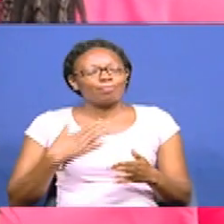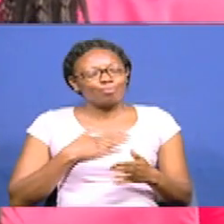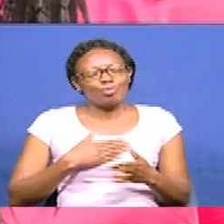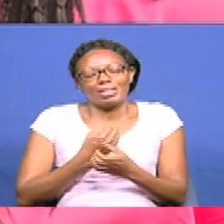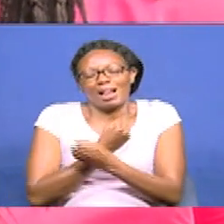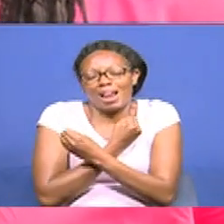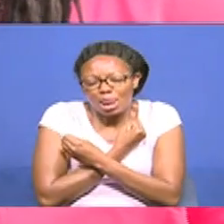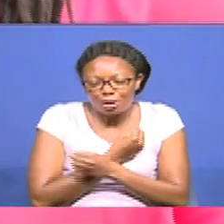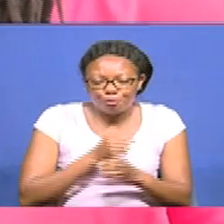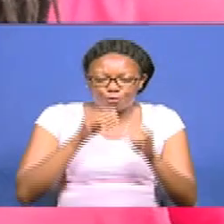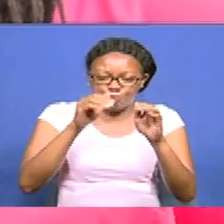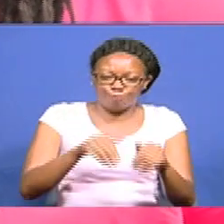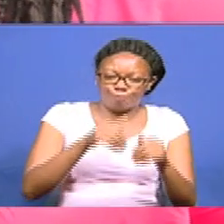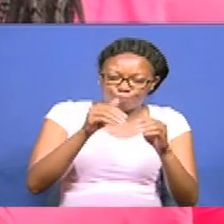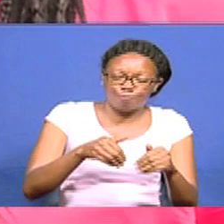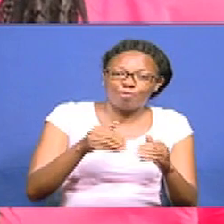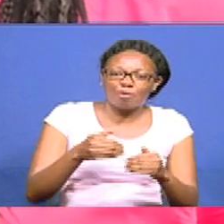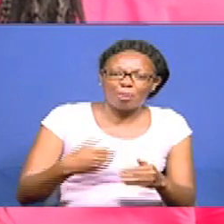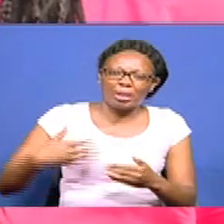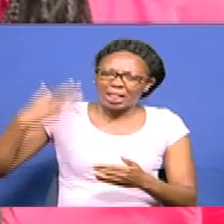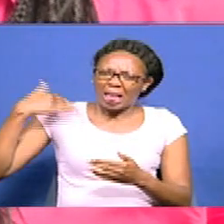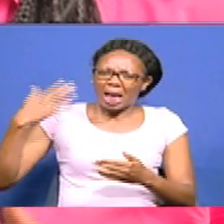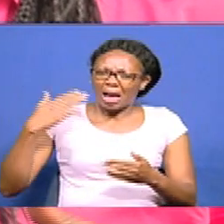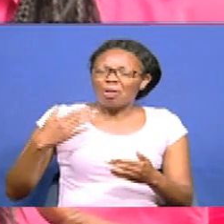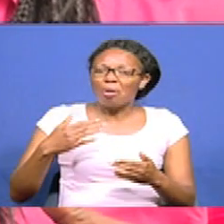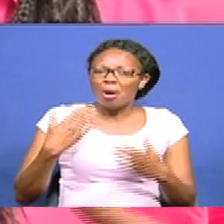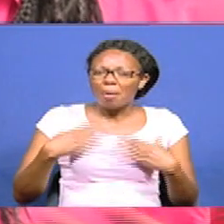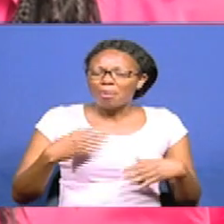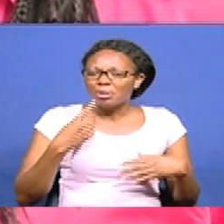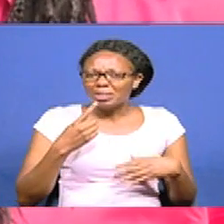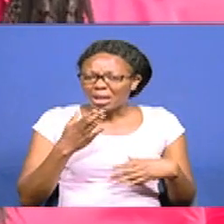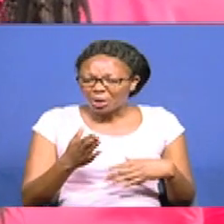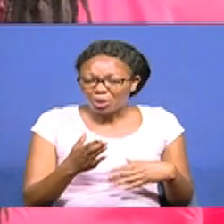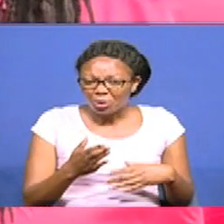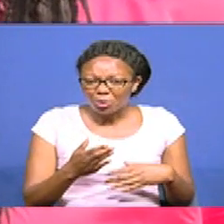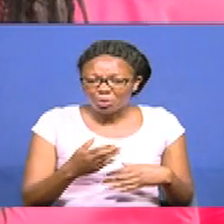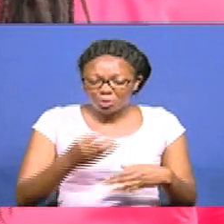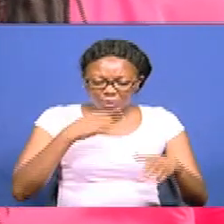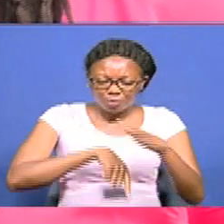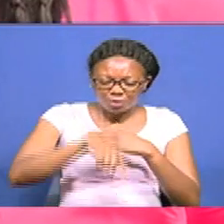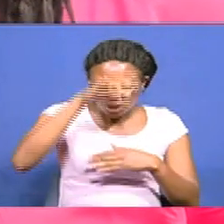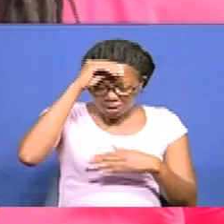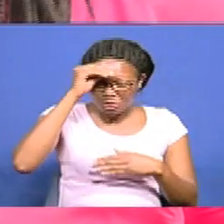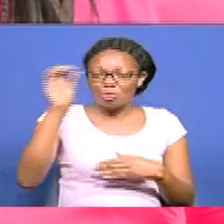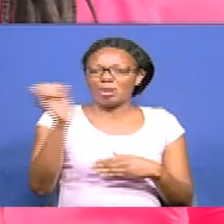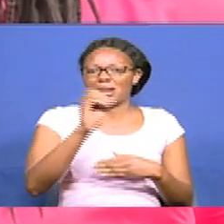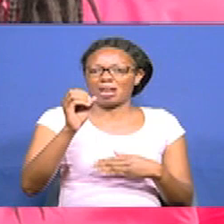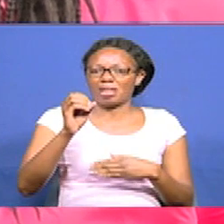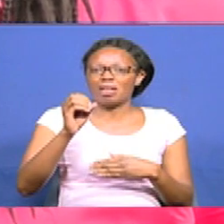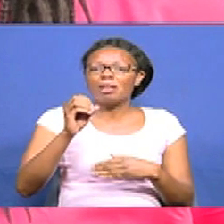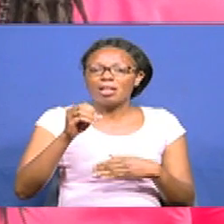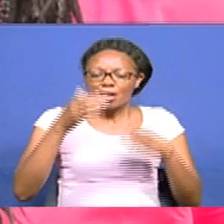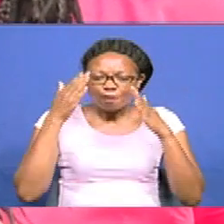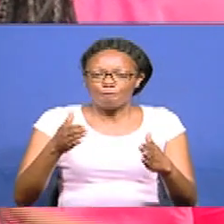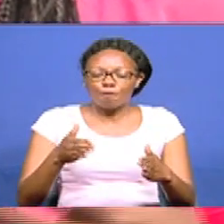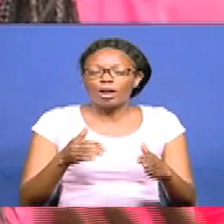wapende agriculture. Unajua hapo kitambo watu walikuwa nasema yule mtu anafanya agriculture ni yule hajasoma. Lakini hata mtu amesoma,